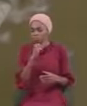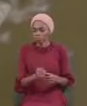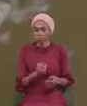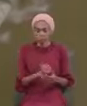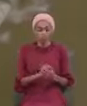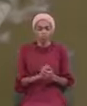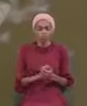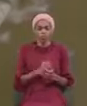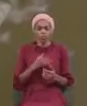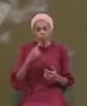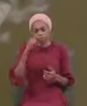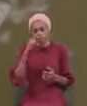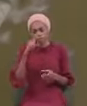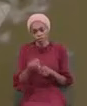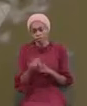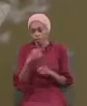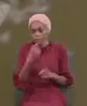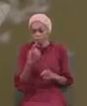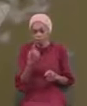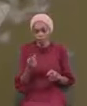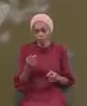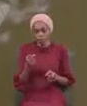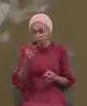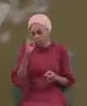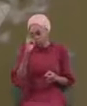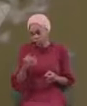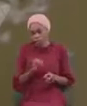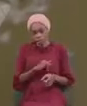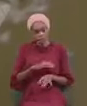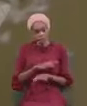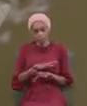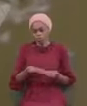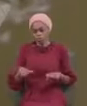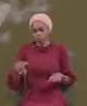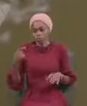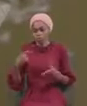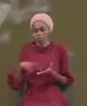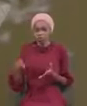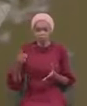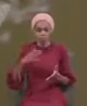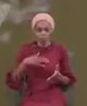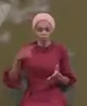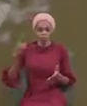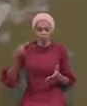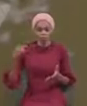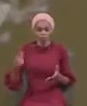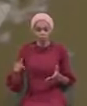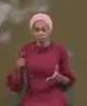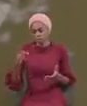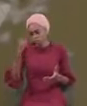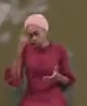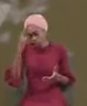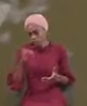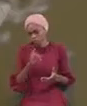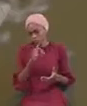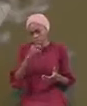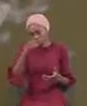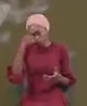pasteur je ne paye pas mes d pour laelle je pas c'est parce que si je pay